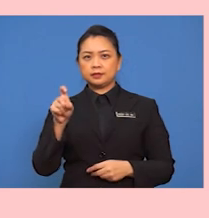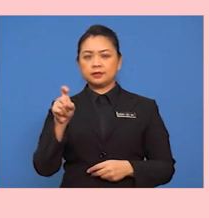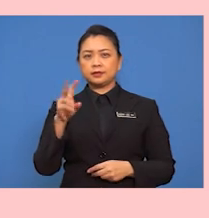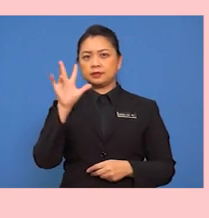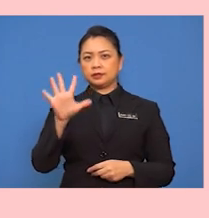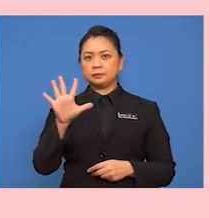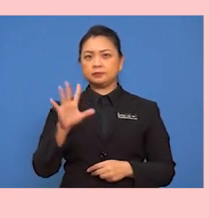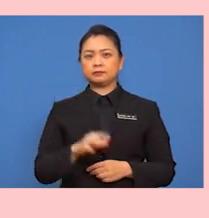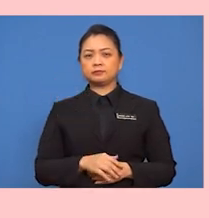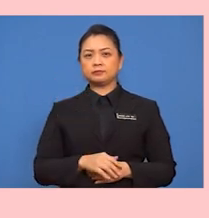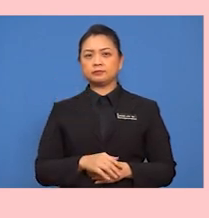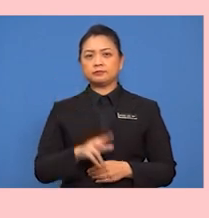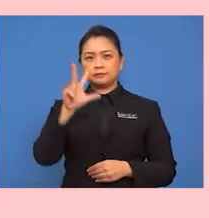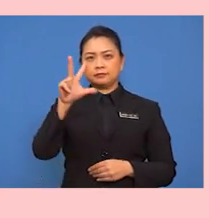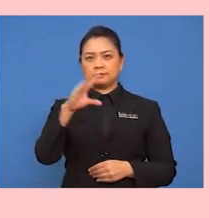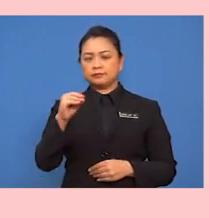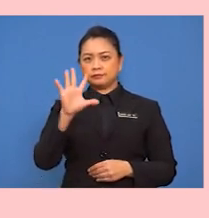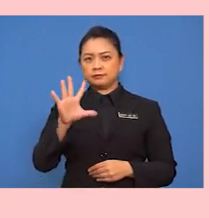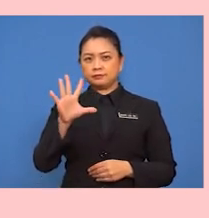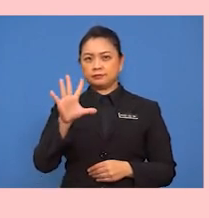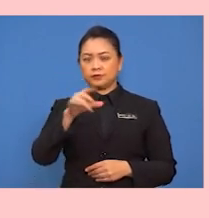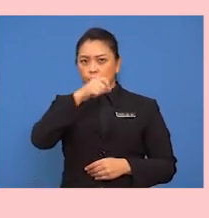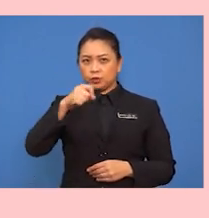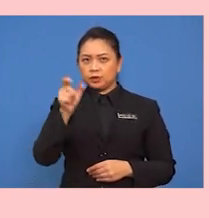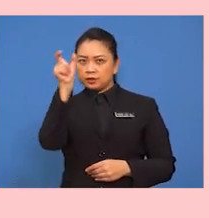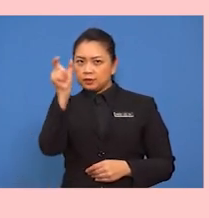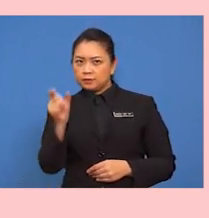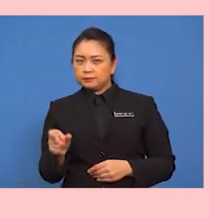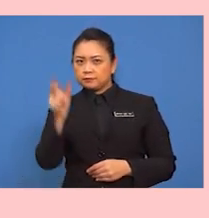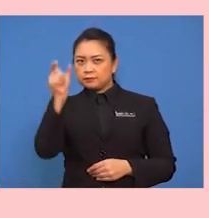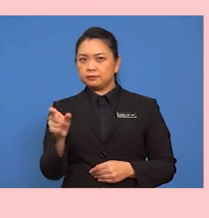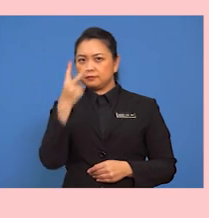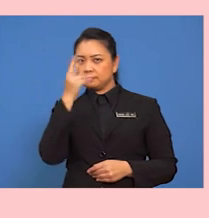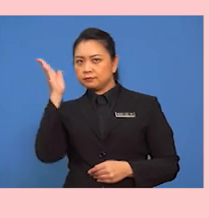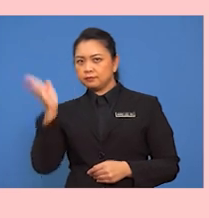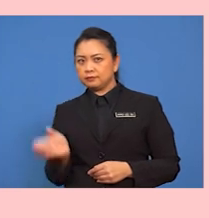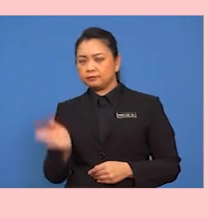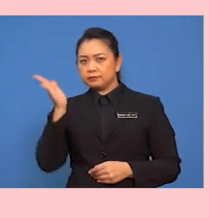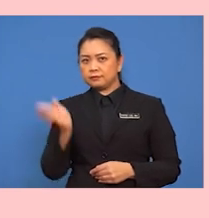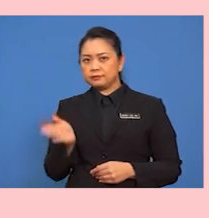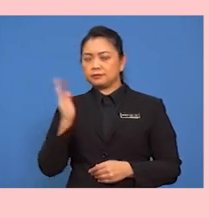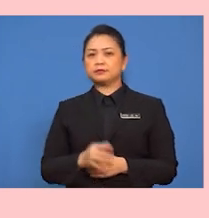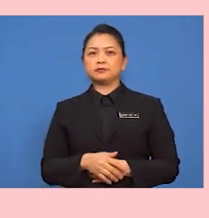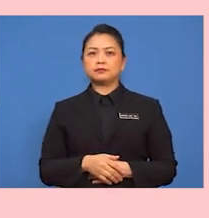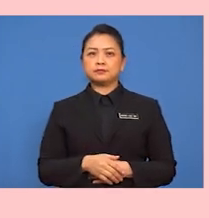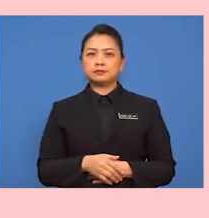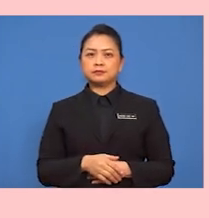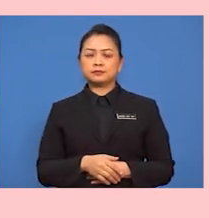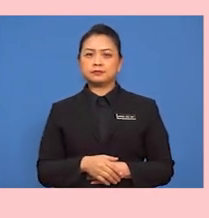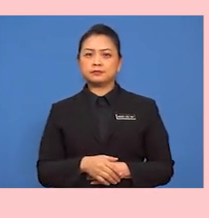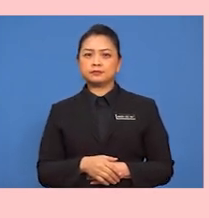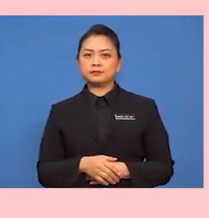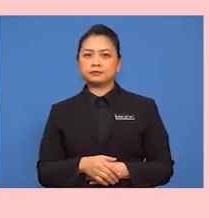nombor 3 dan nombor 5 akan ditulis sebagai lajo pertama bagi matriks